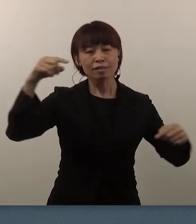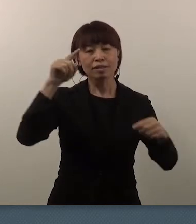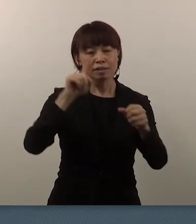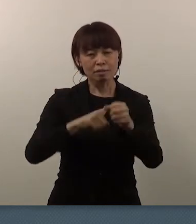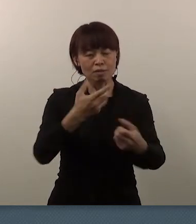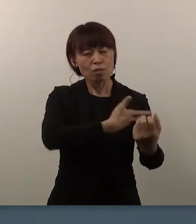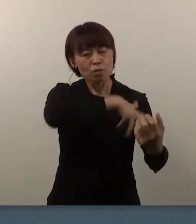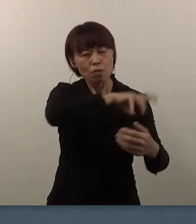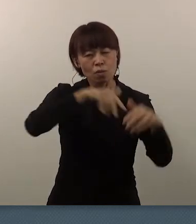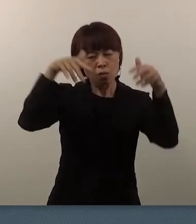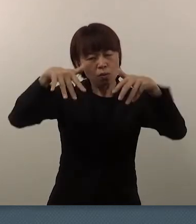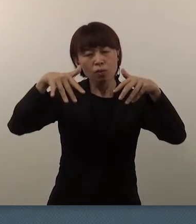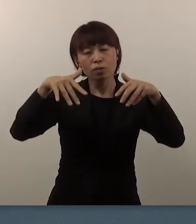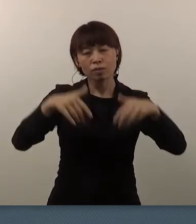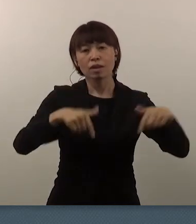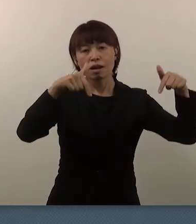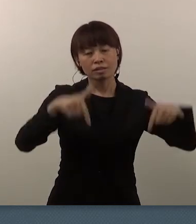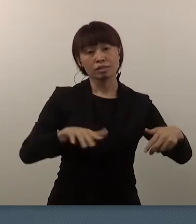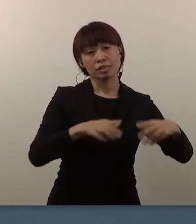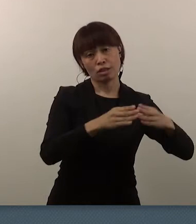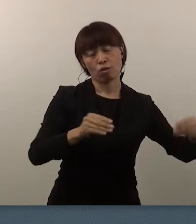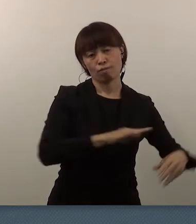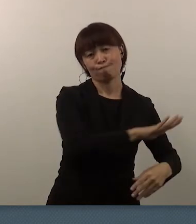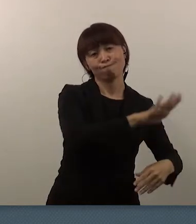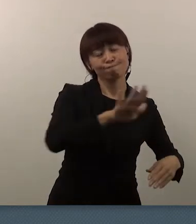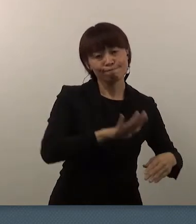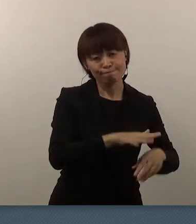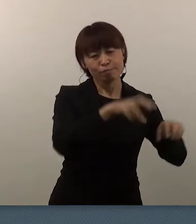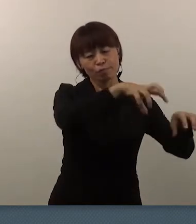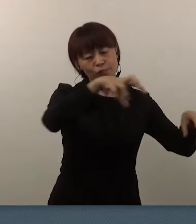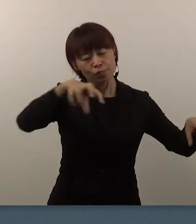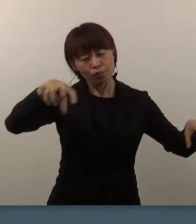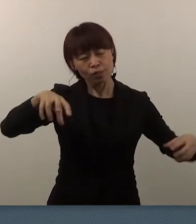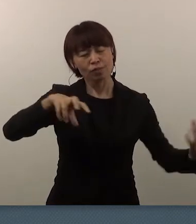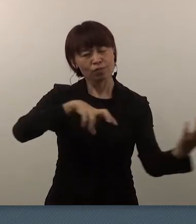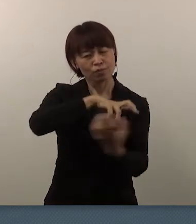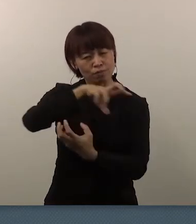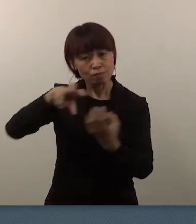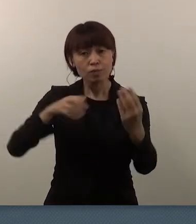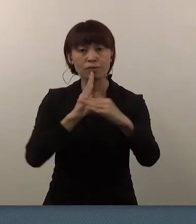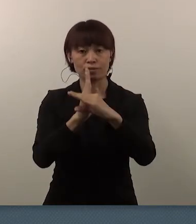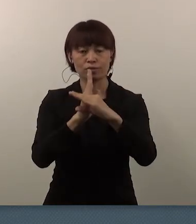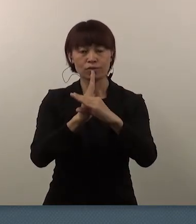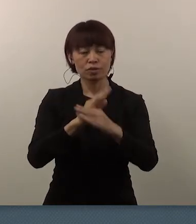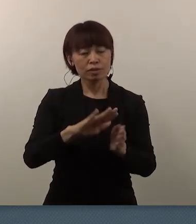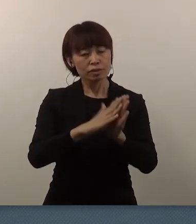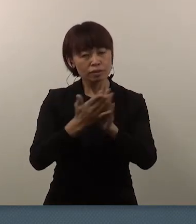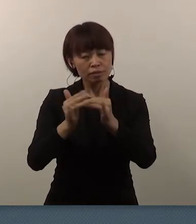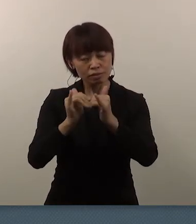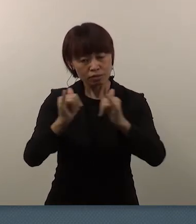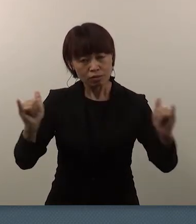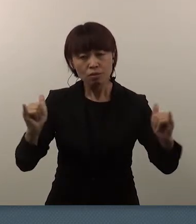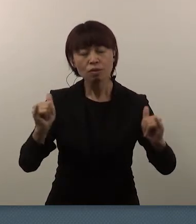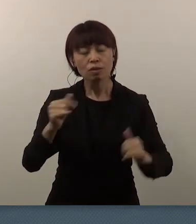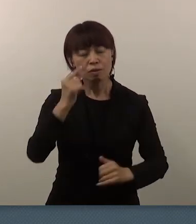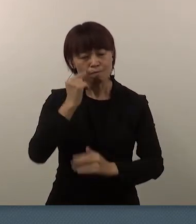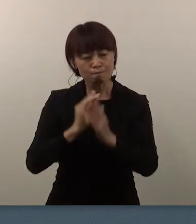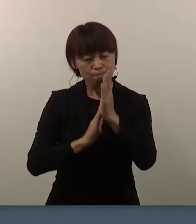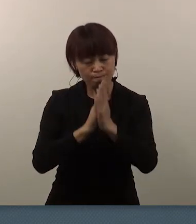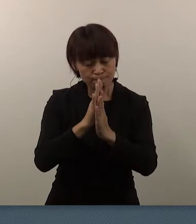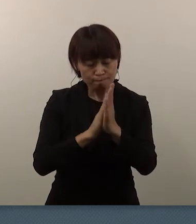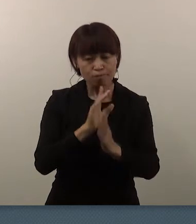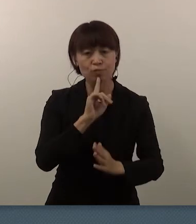をはじめ全国各地で甚大な被害が発生しています。お亡くなりになられた方々に心より哀悼の意を表すると